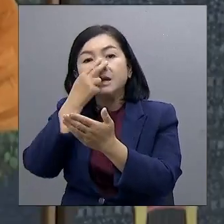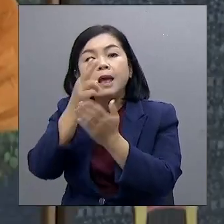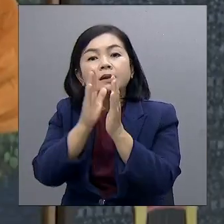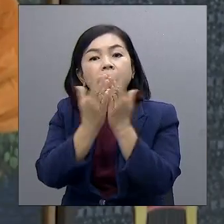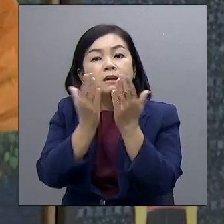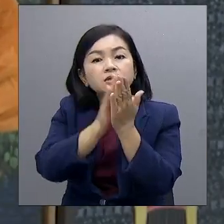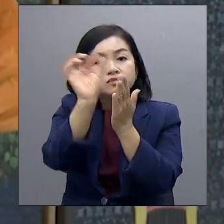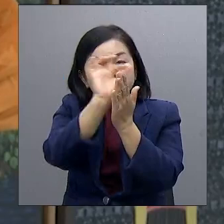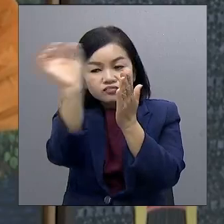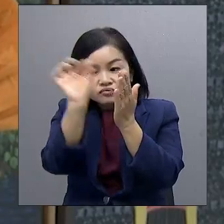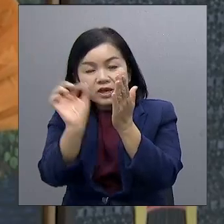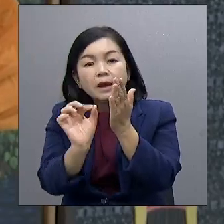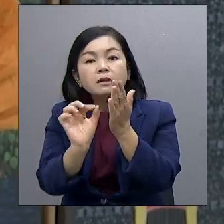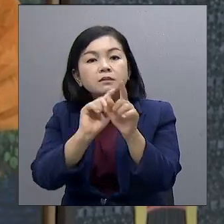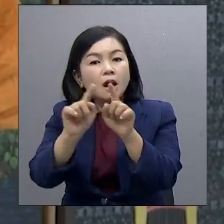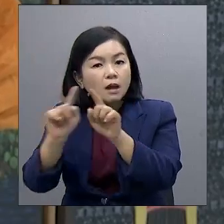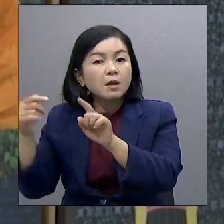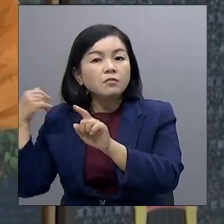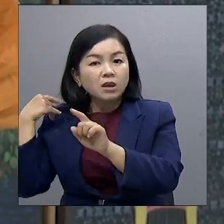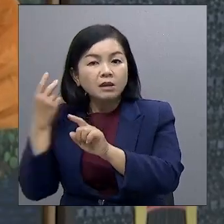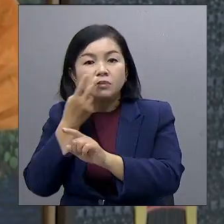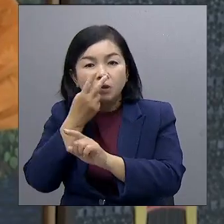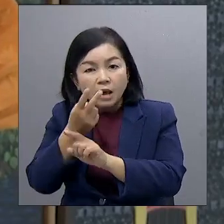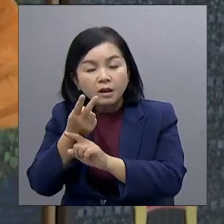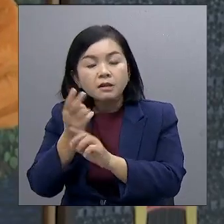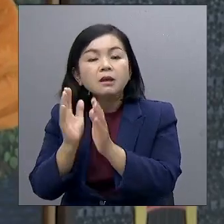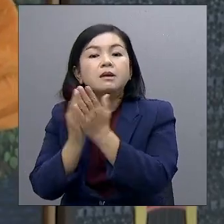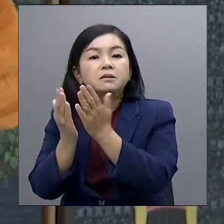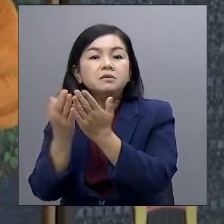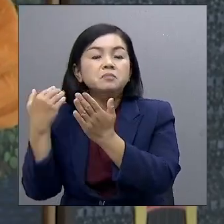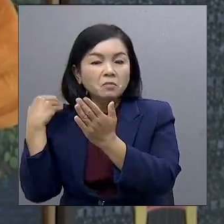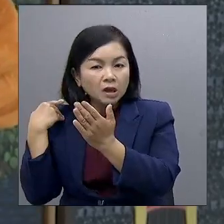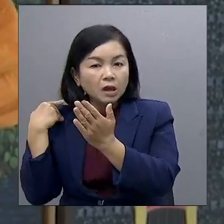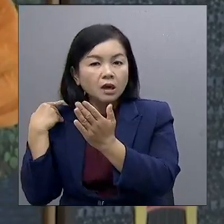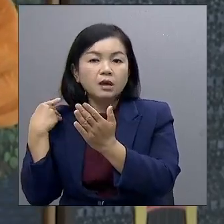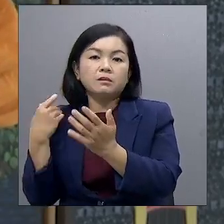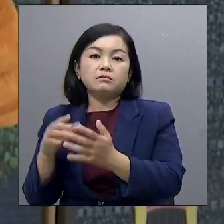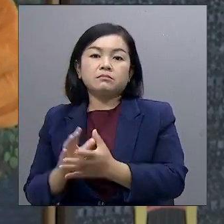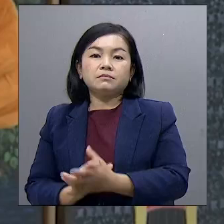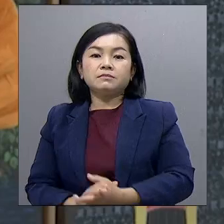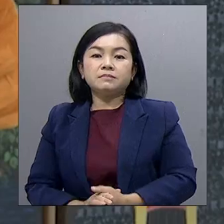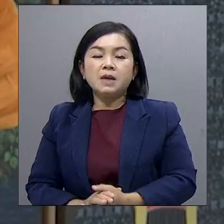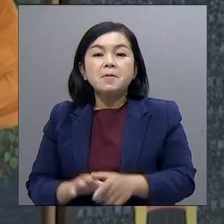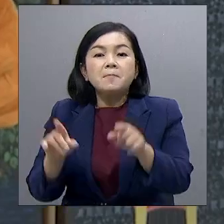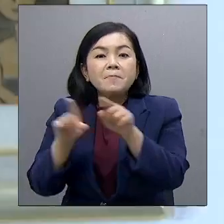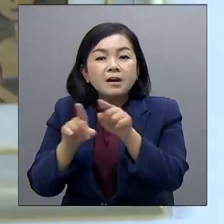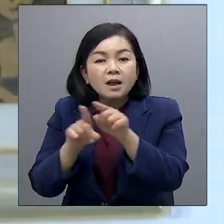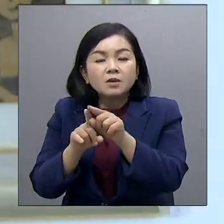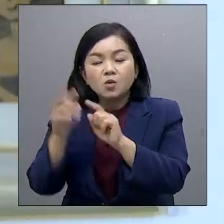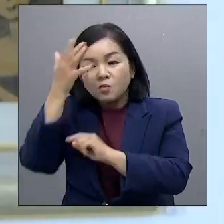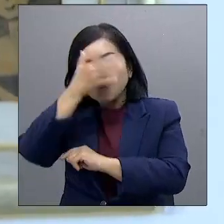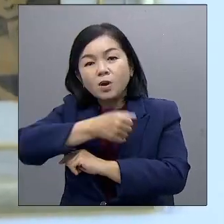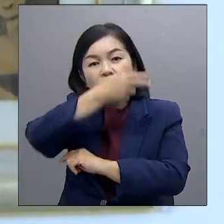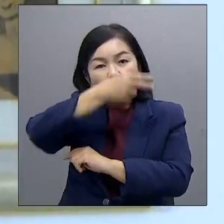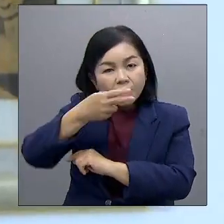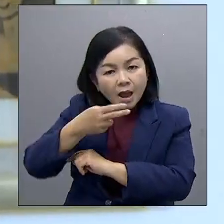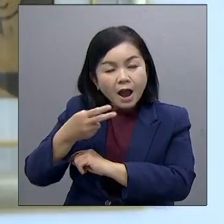เล่มแสดงอยู่ในนิทรรศการนี้อันนี้ก็เป็นเรื่องของศิลปะเนื่องงามส่วนเรื่อง